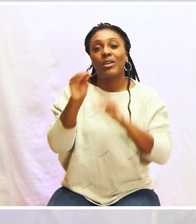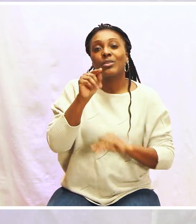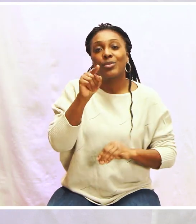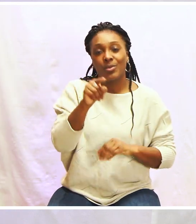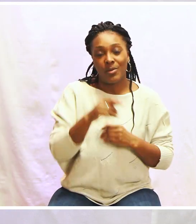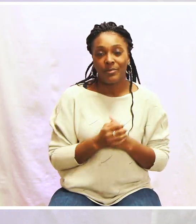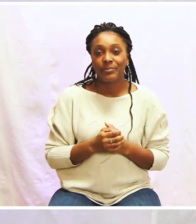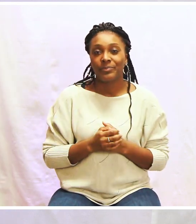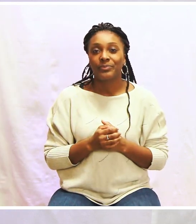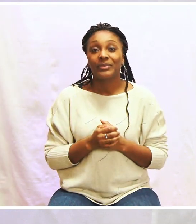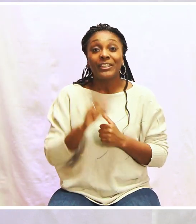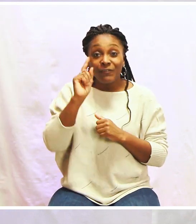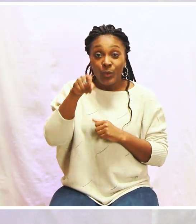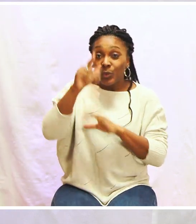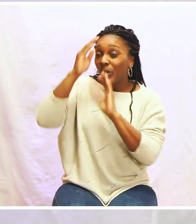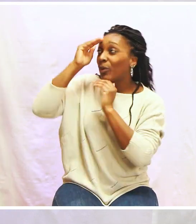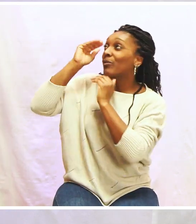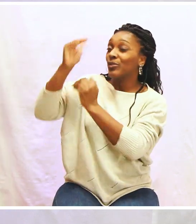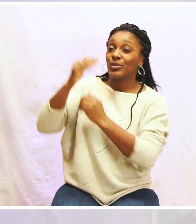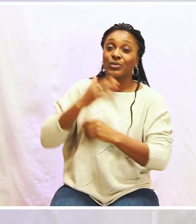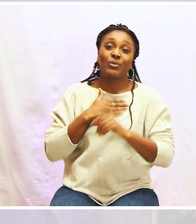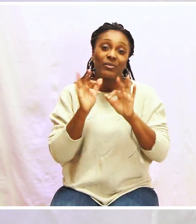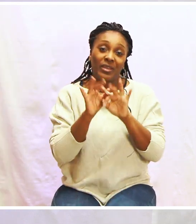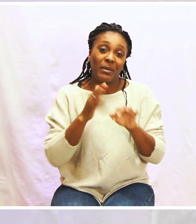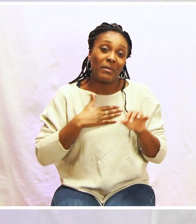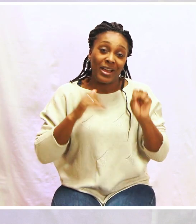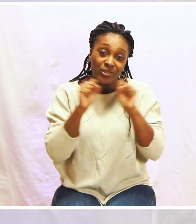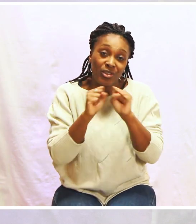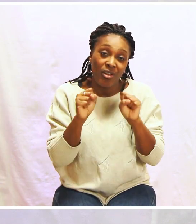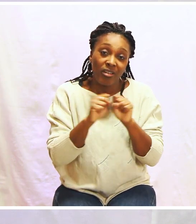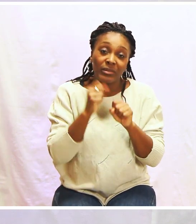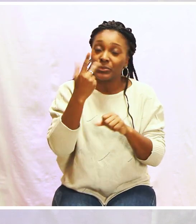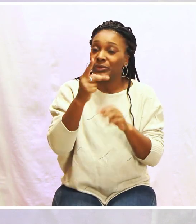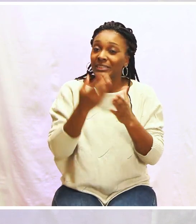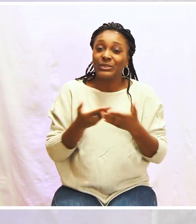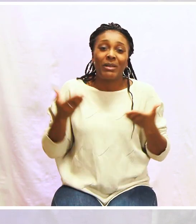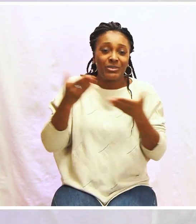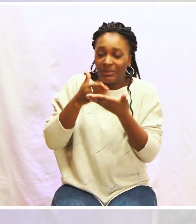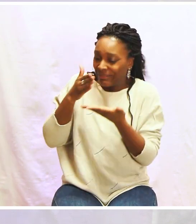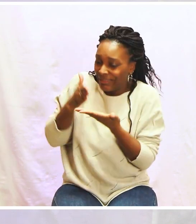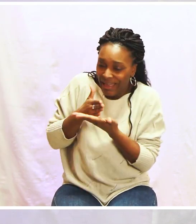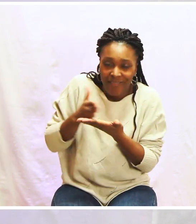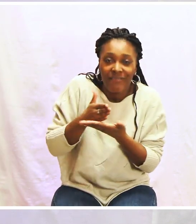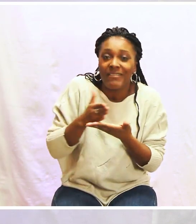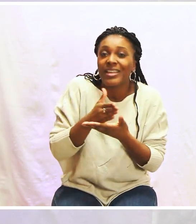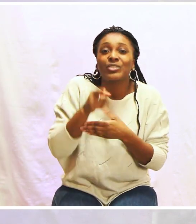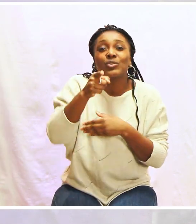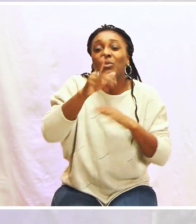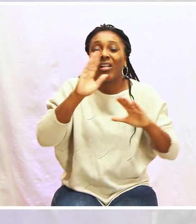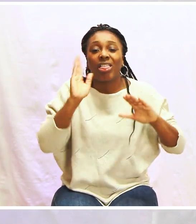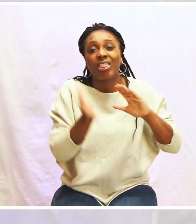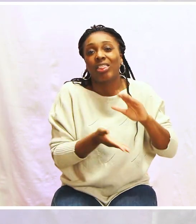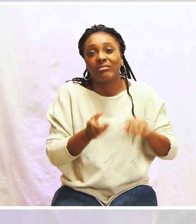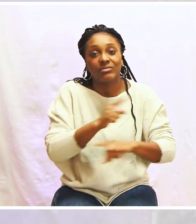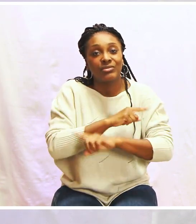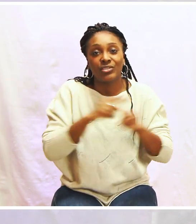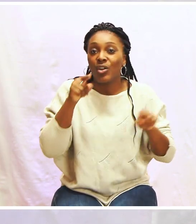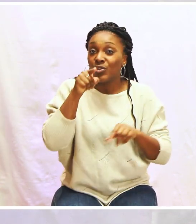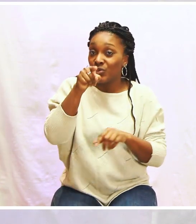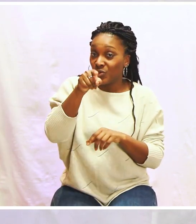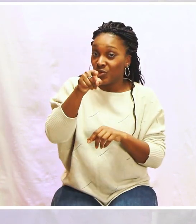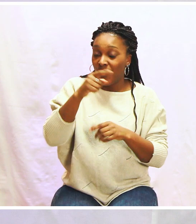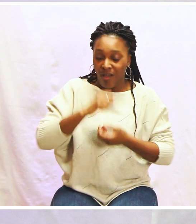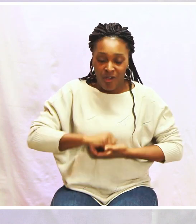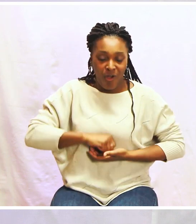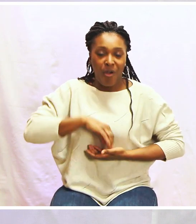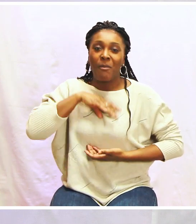Fais-lui confiance, mon frère, ma sœur. Dans la situation que tu traverses, tu ne ressortiras pas à vide, mais tu ressortiras rempli de bénédictions